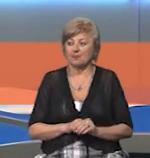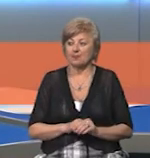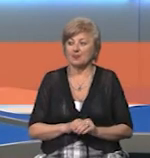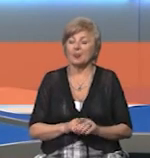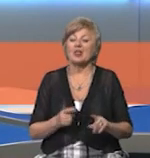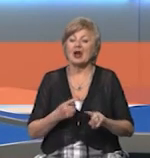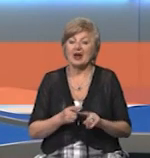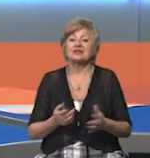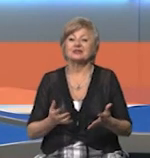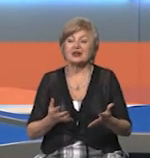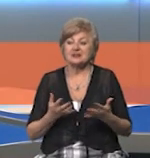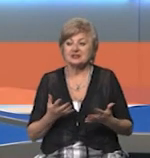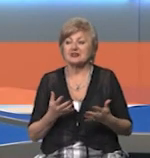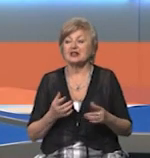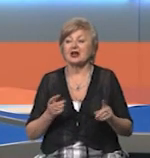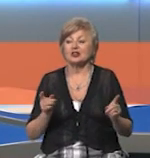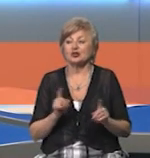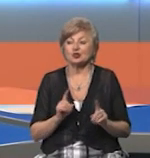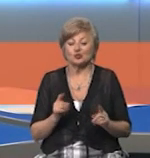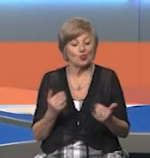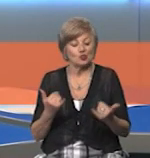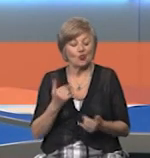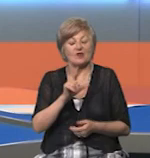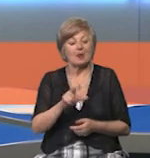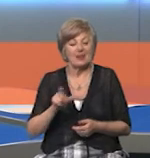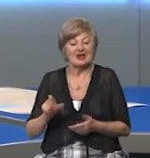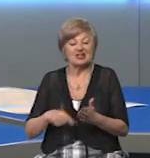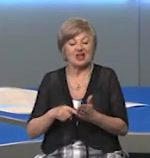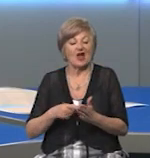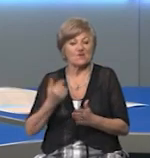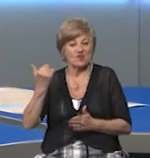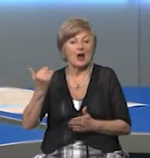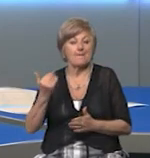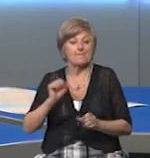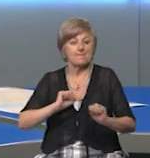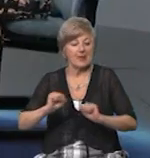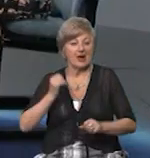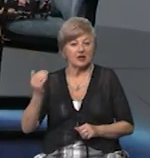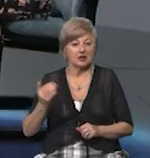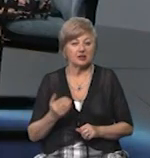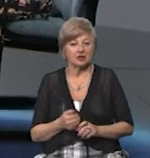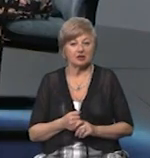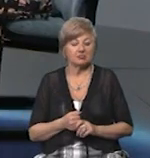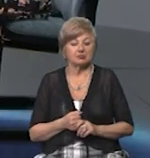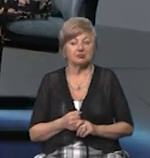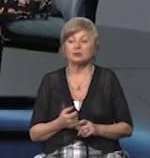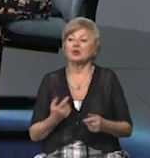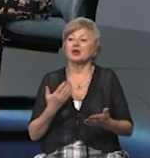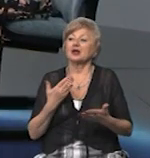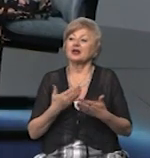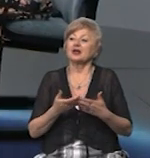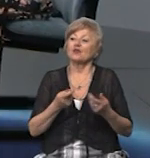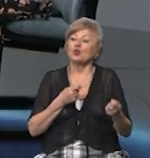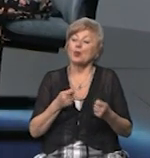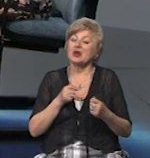Це означає, що якраз зараз про сучасних людей, в тому числі із мерії, і з управління транспортом, і інших управлінь, тому що